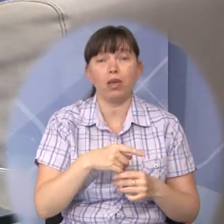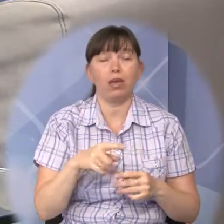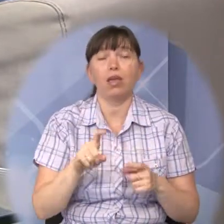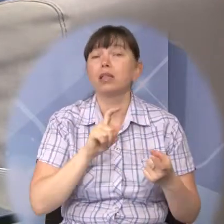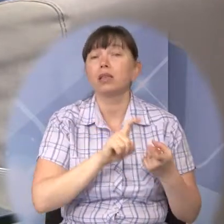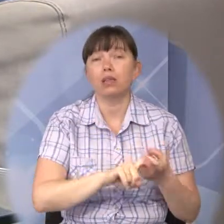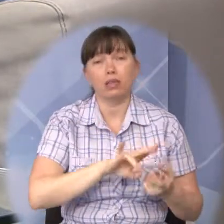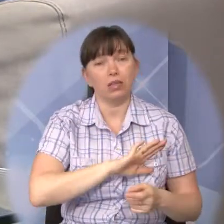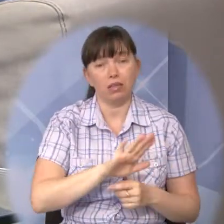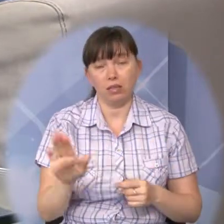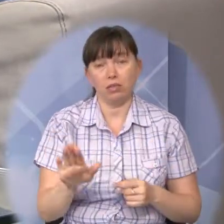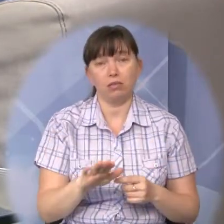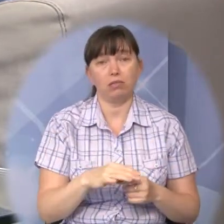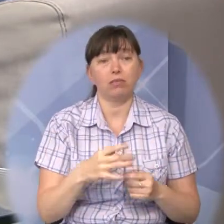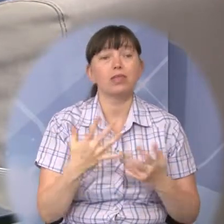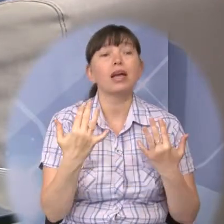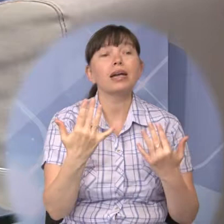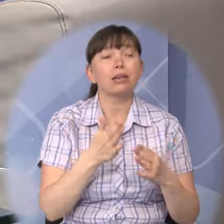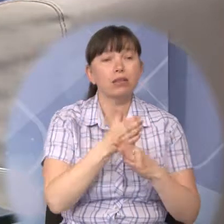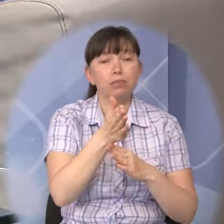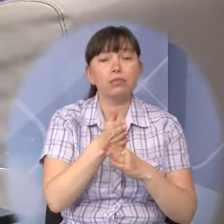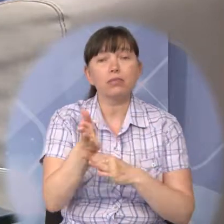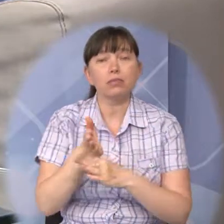e dependent foarte mult de numărul de